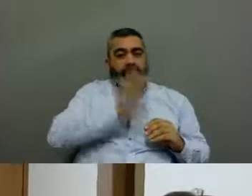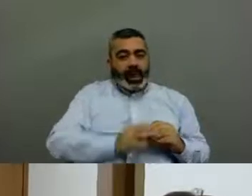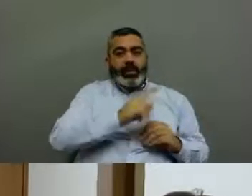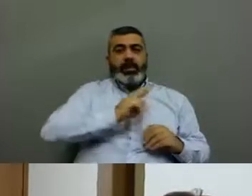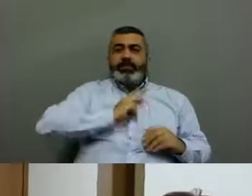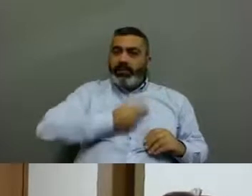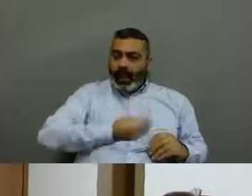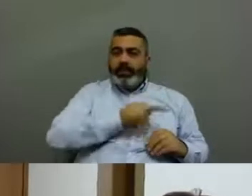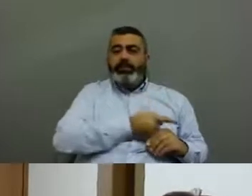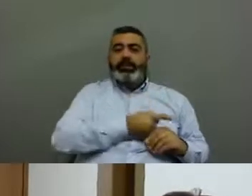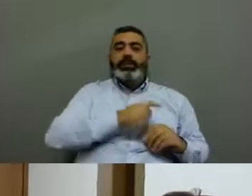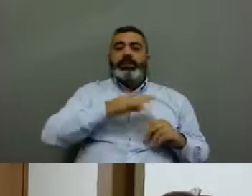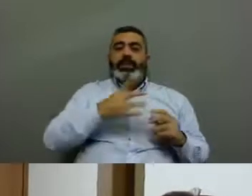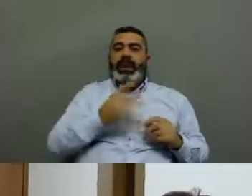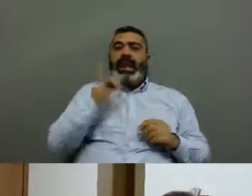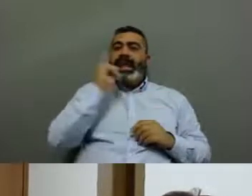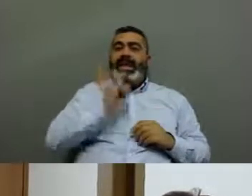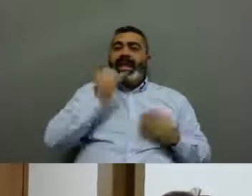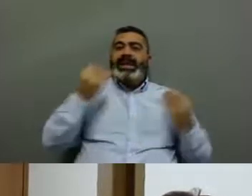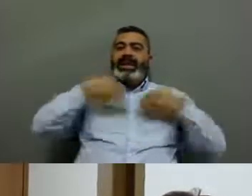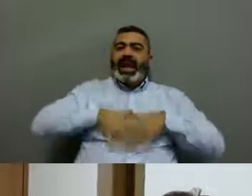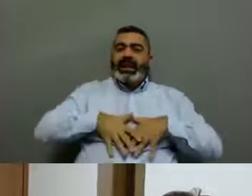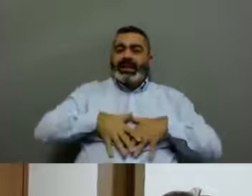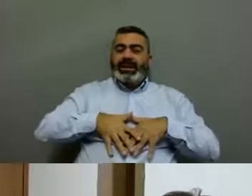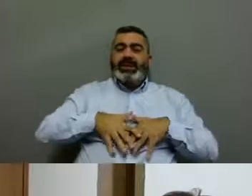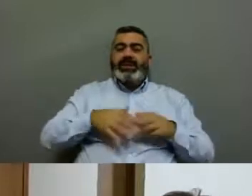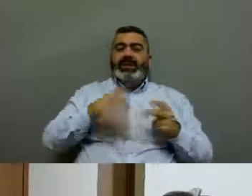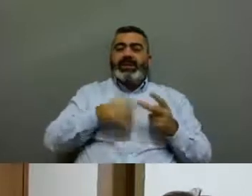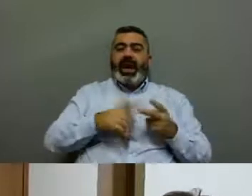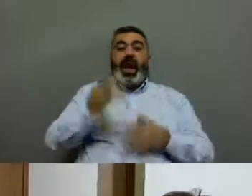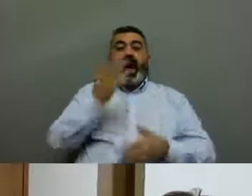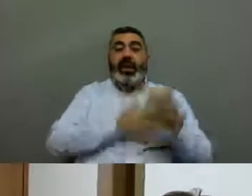διεμφυλικά, intersex και όχι μόνο και φέρνουν μια αναπηρία. Ωστόσο,